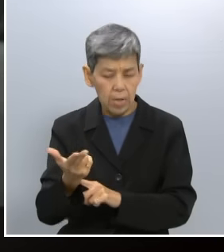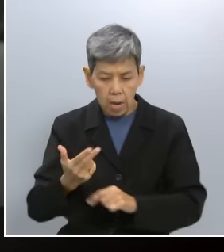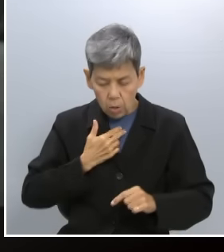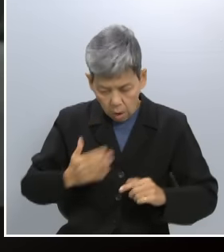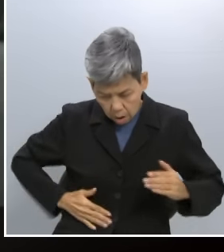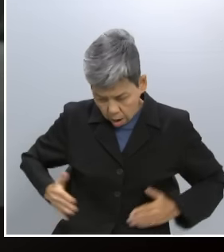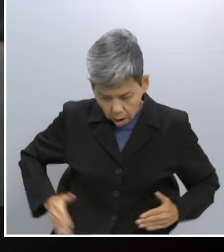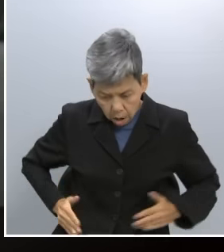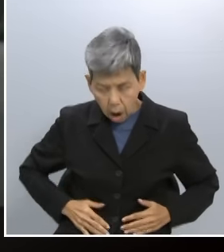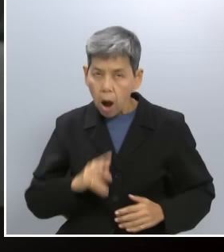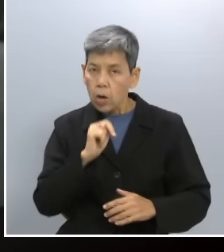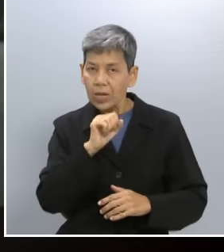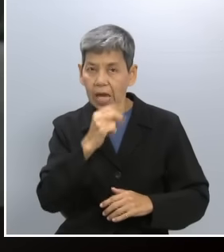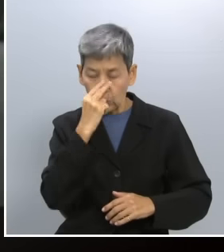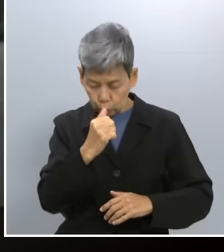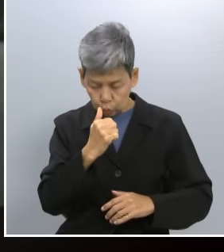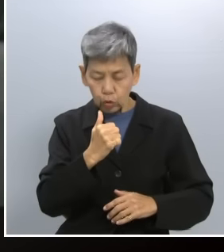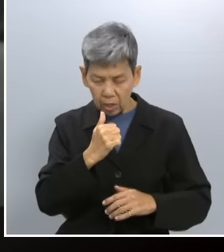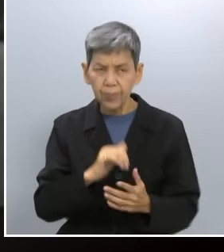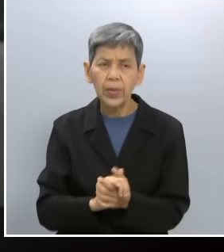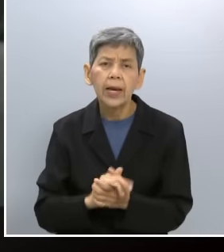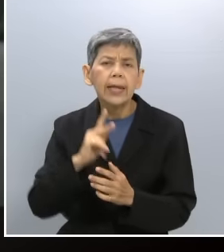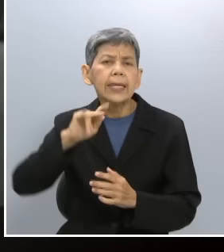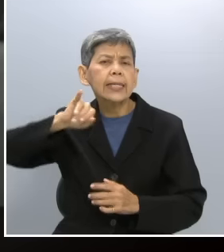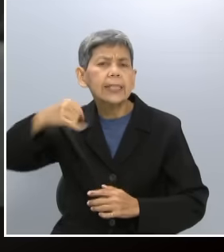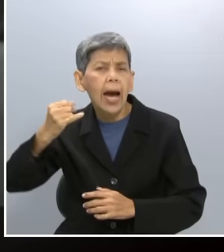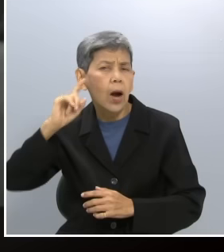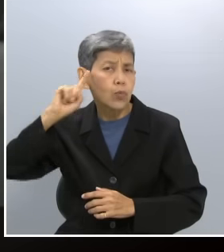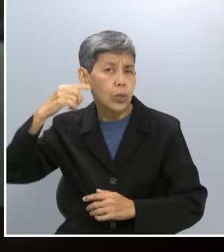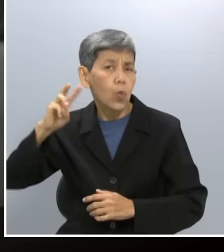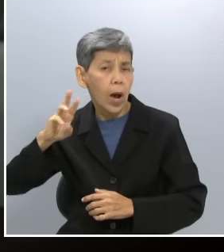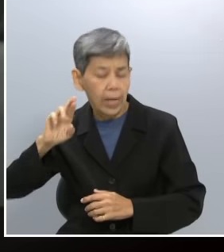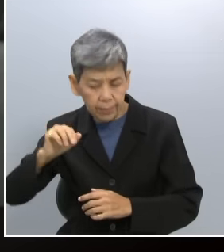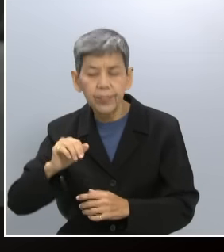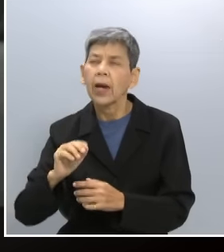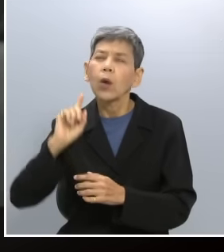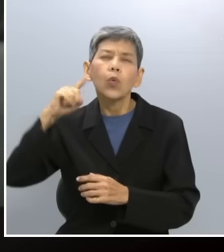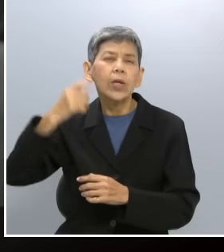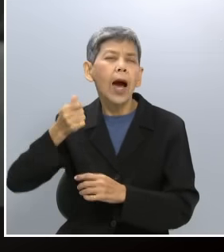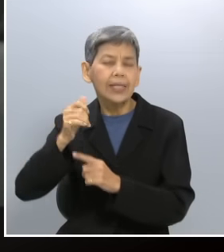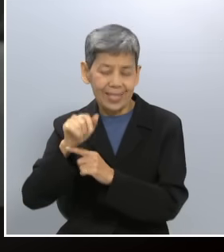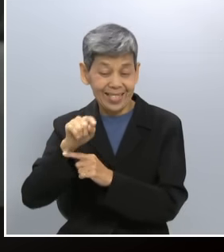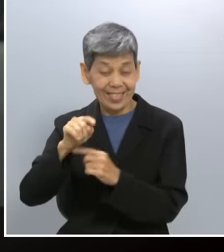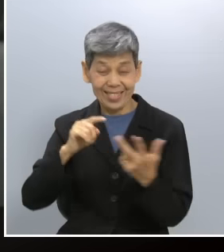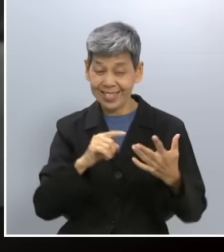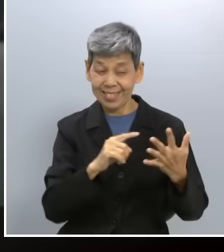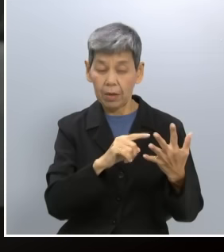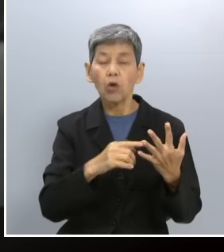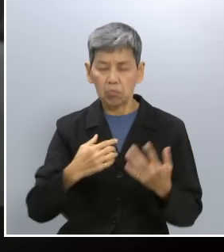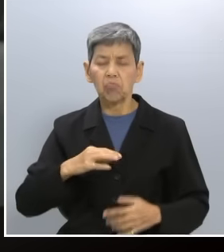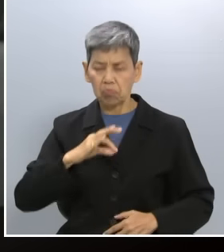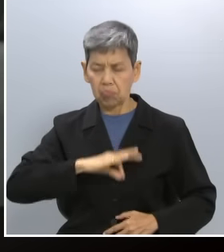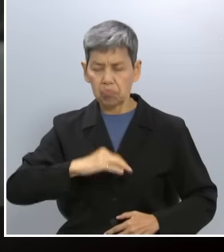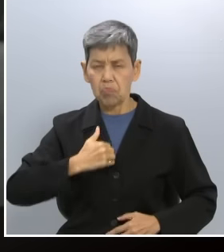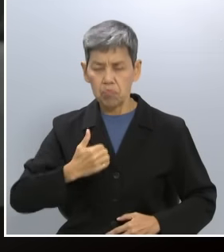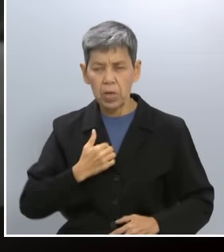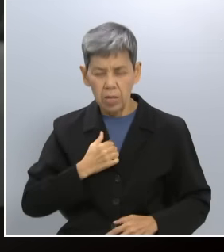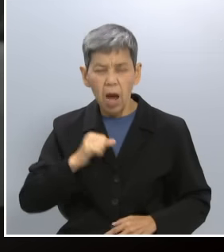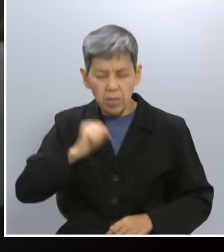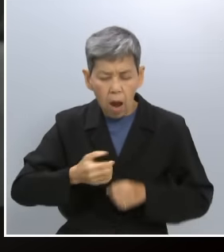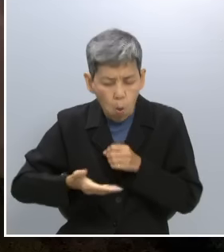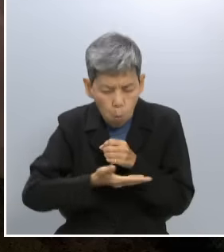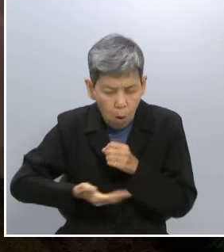นรเศรษฐ์นะครับทั้งนี้คุณผู้ชมครับนายกิจจาแล้วก็นางสาววาริศเองรวมไปถึงนางสาวอัญชรีพรยอมรับนะครับว่ามามั่วสุมยาเ